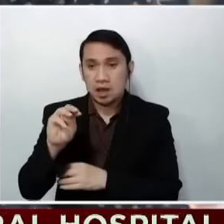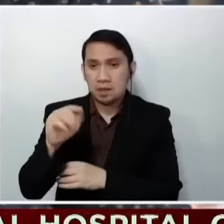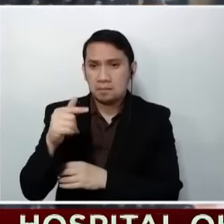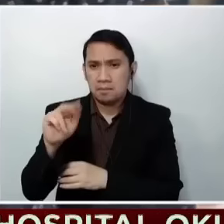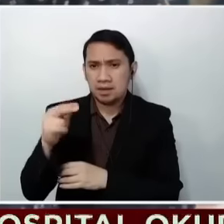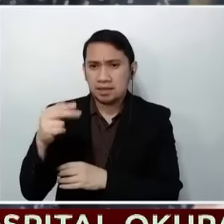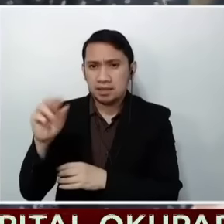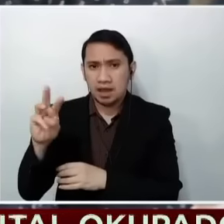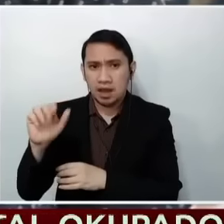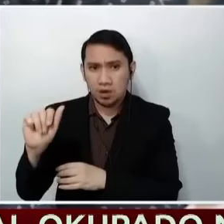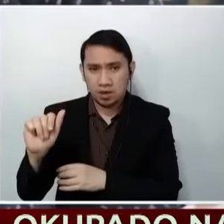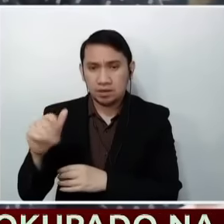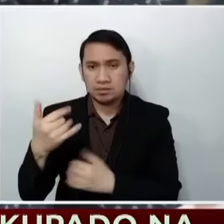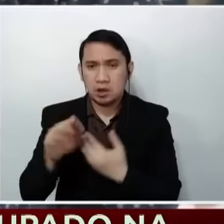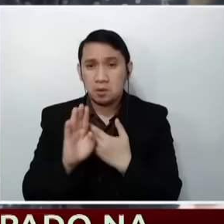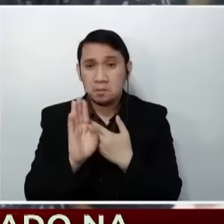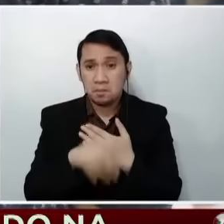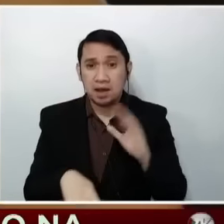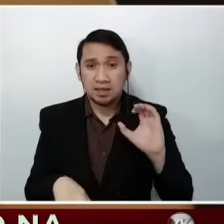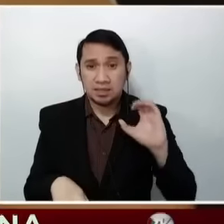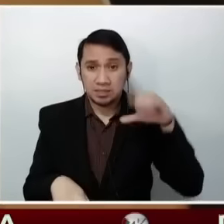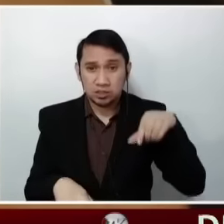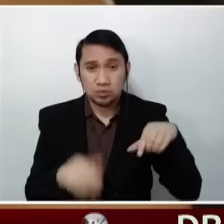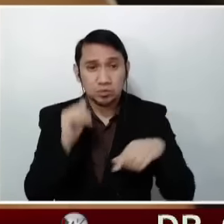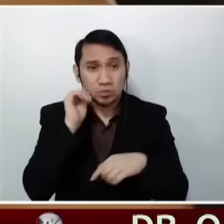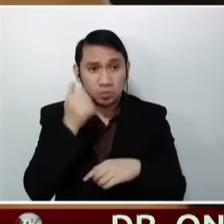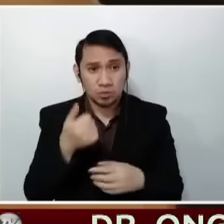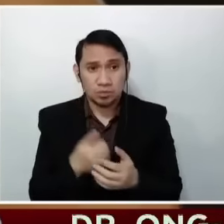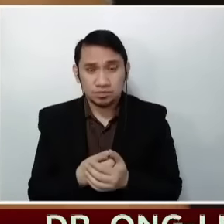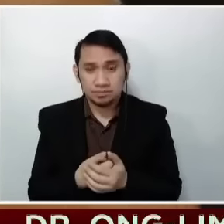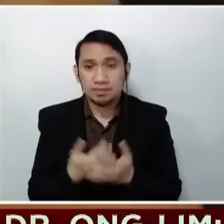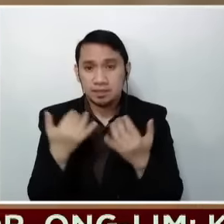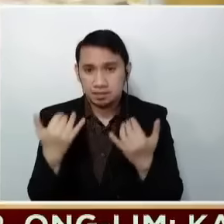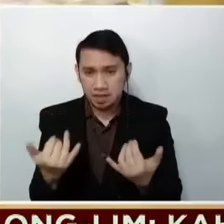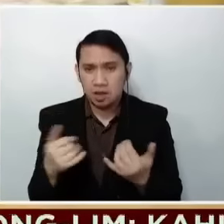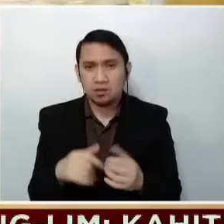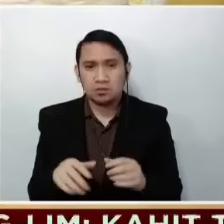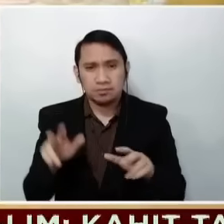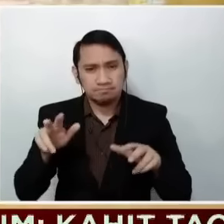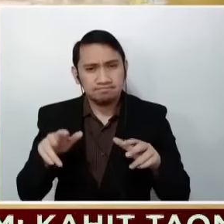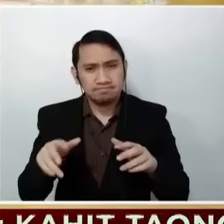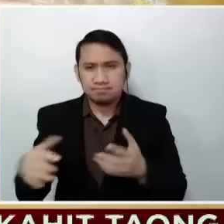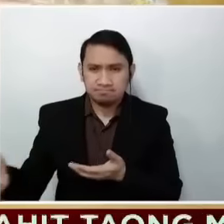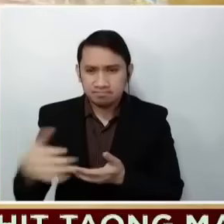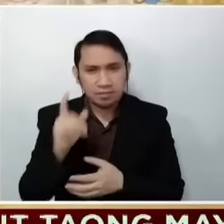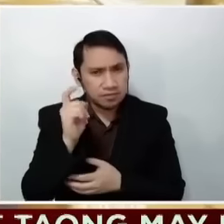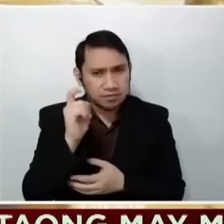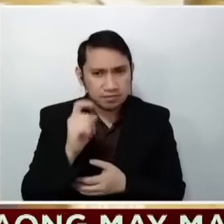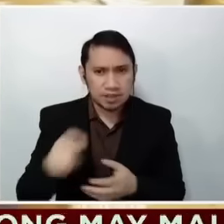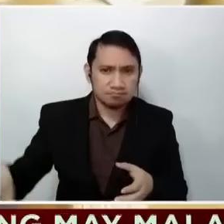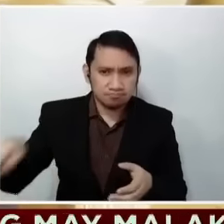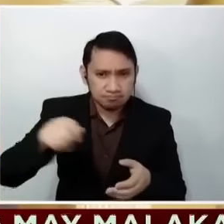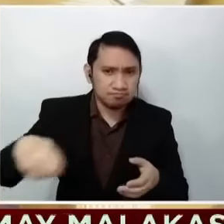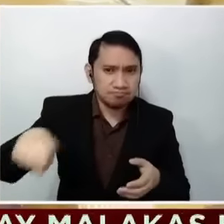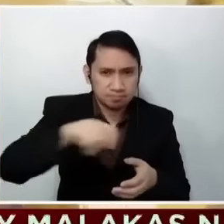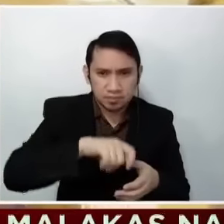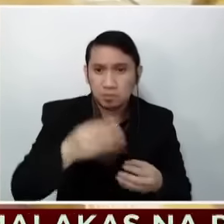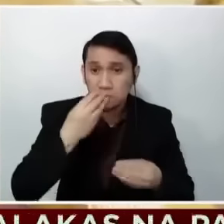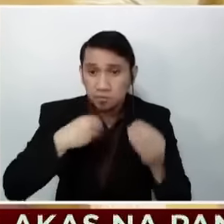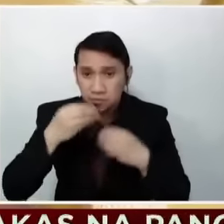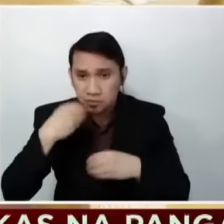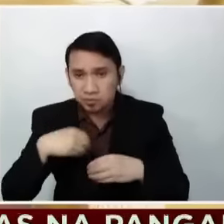pantry na balik ECQ na naman bukas. Nagkumahog sila sa pagre-repack ng kilo-kilong mga sangkap sa lugaw, sopas at mami